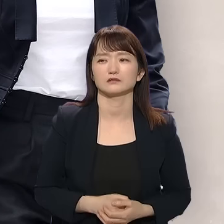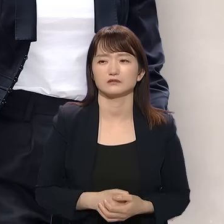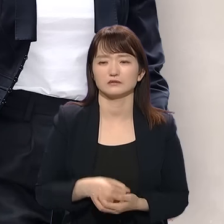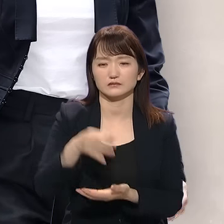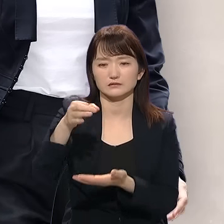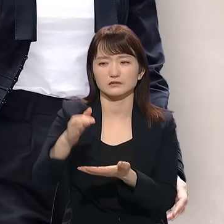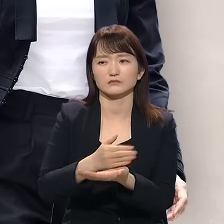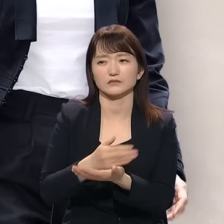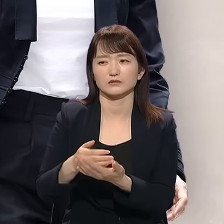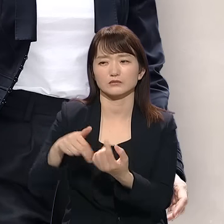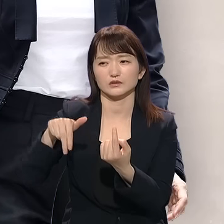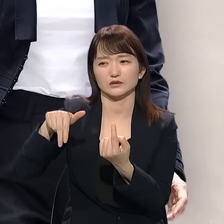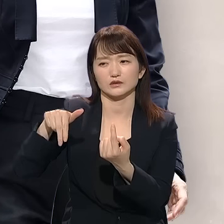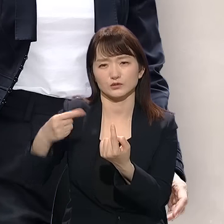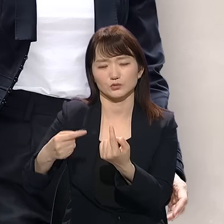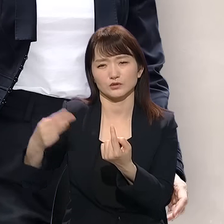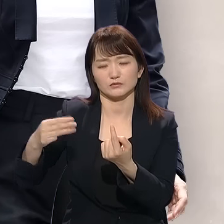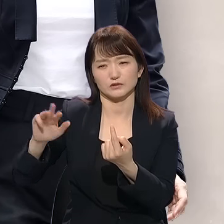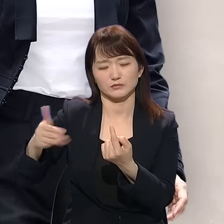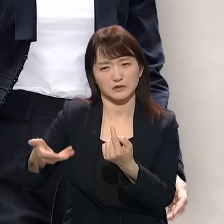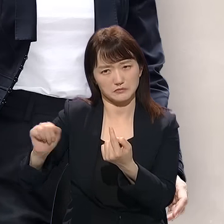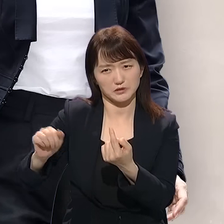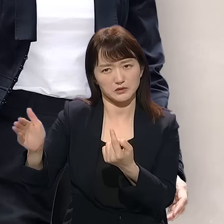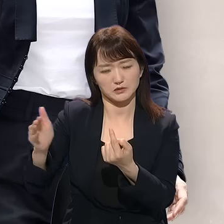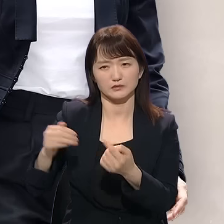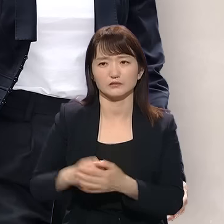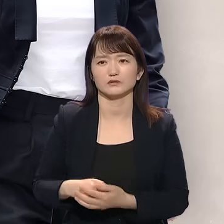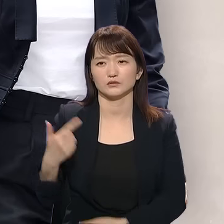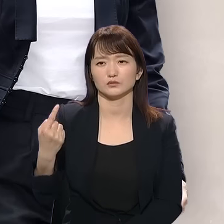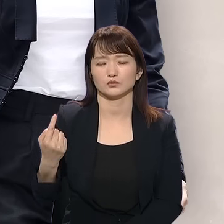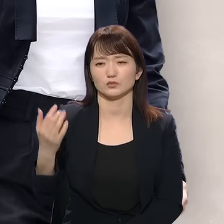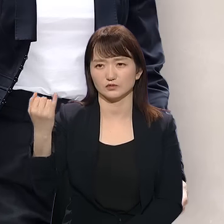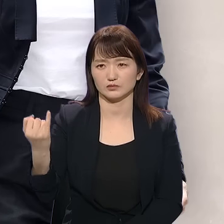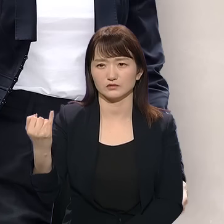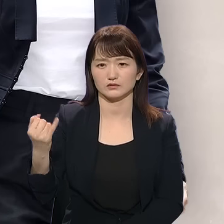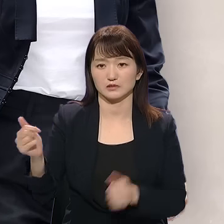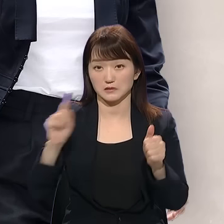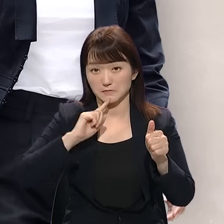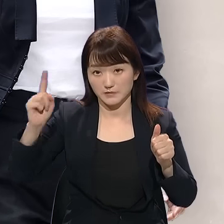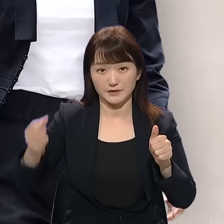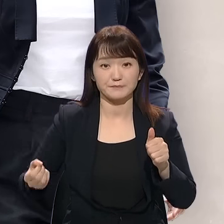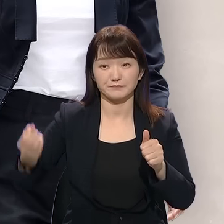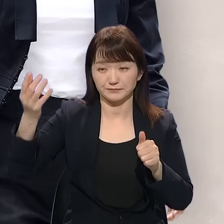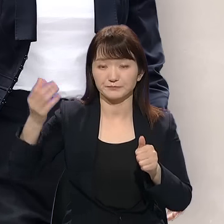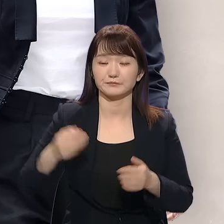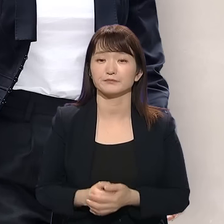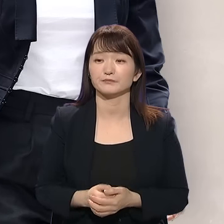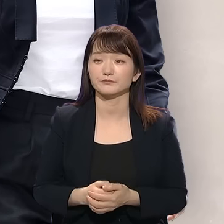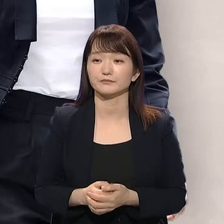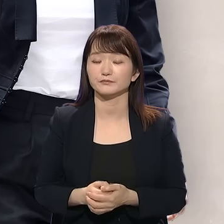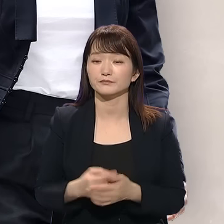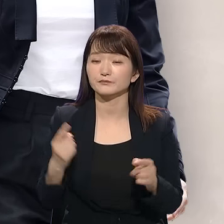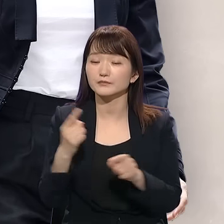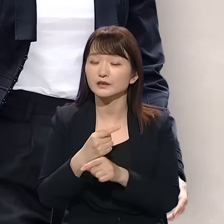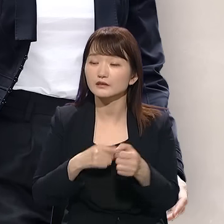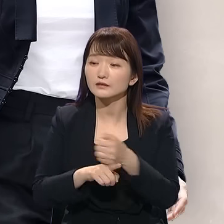20배 가까이 인정이 된 겁니다 거의 노소영 관장에 이번에는 완성이라고 볼 수밖에 없고요 달라지게 된 이유가